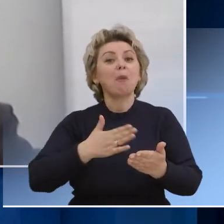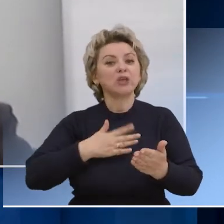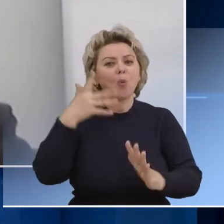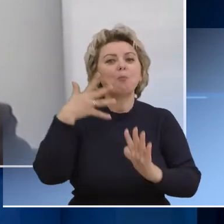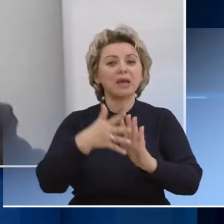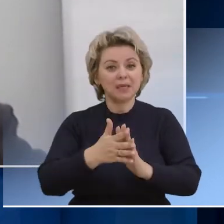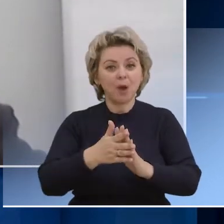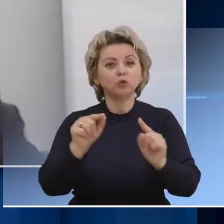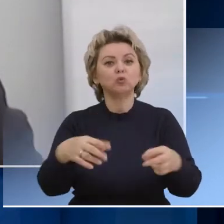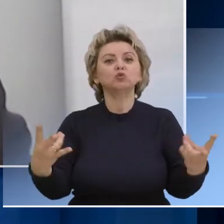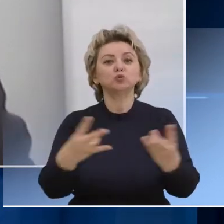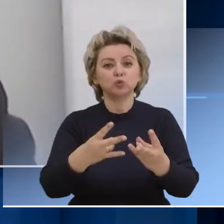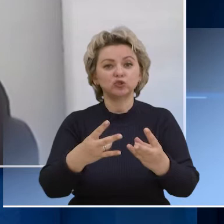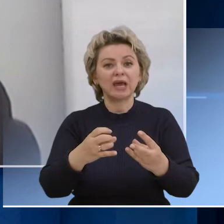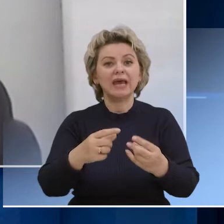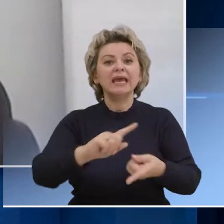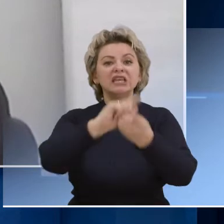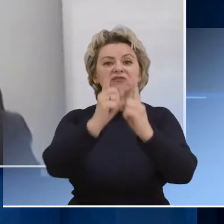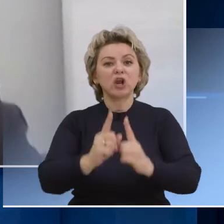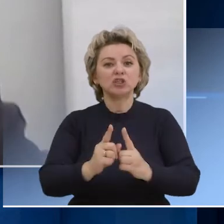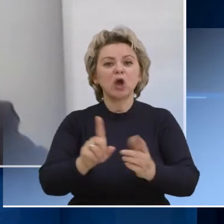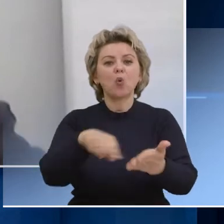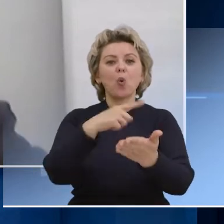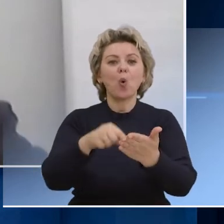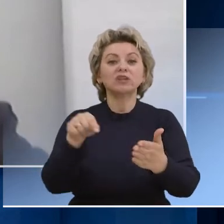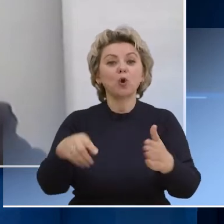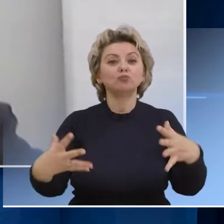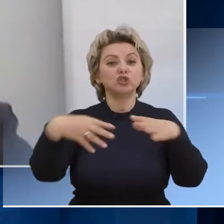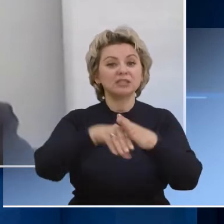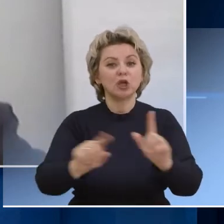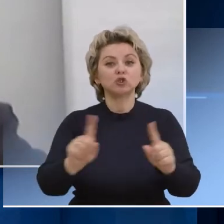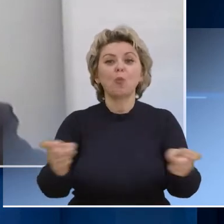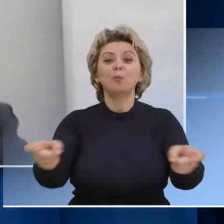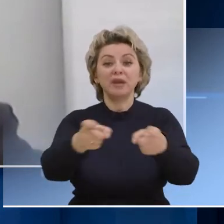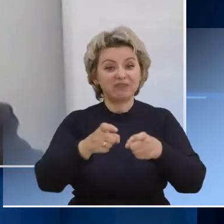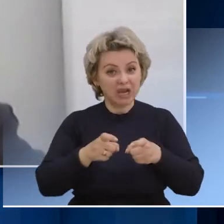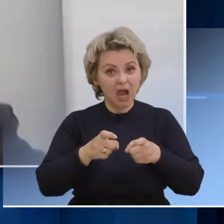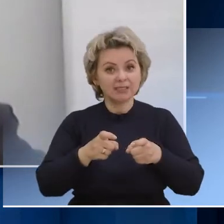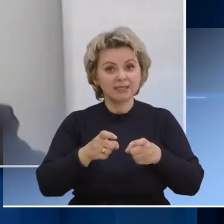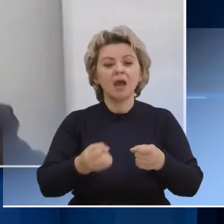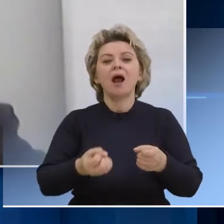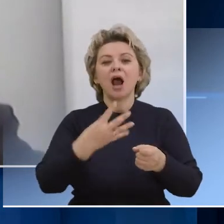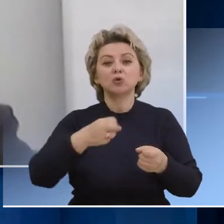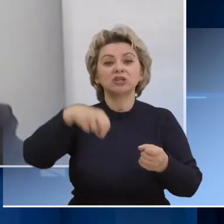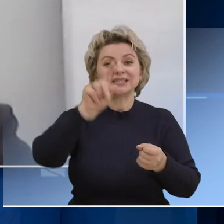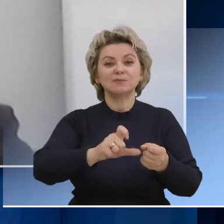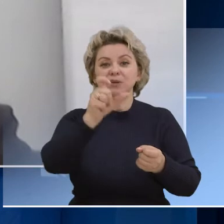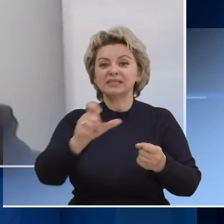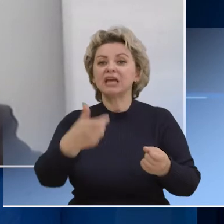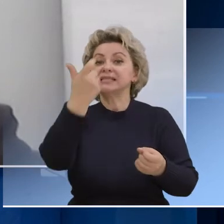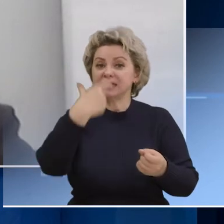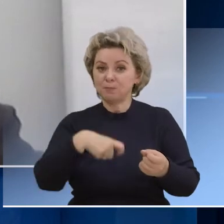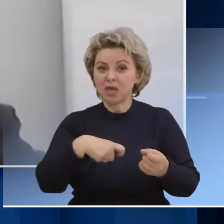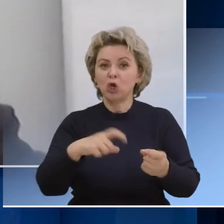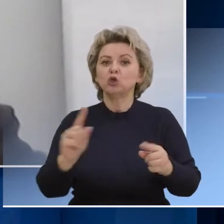в моем понимании тут нужна и инфраструктура города в том числе, чтобы привлекать хороших специалистов